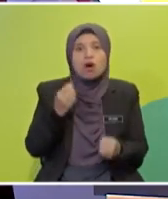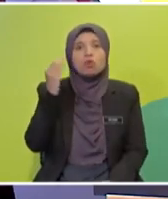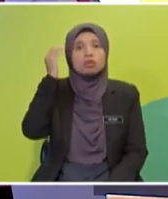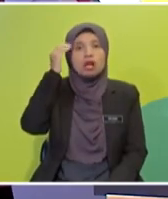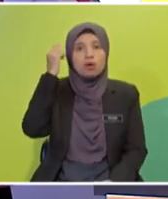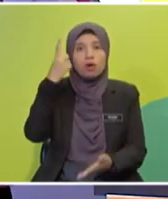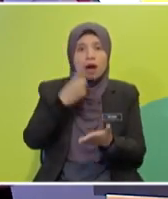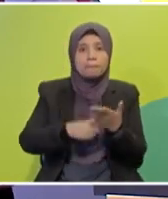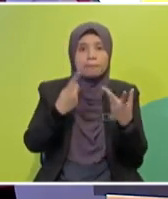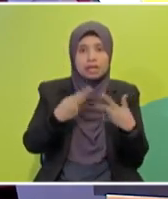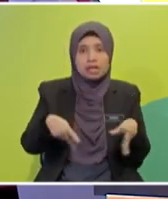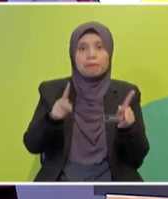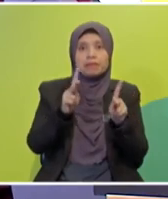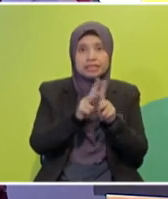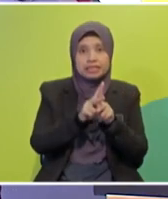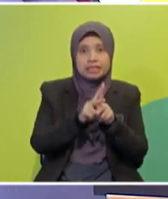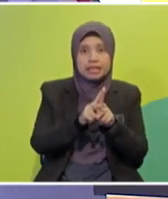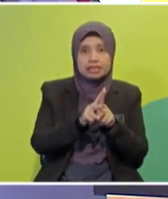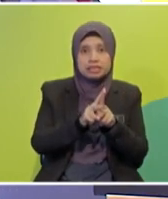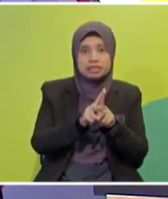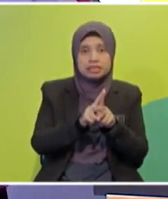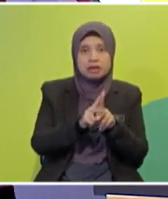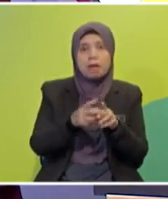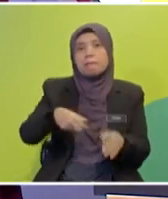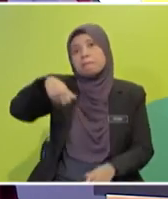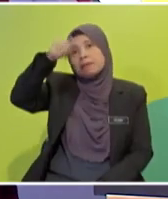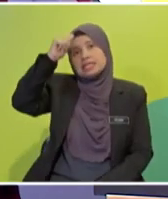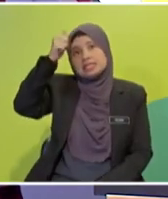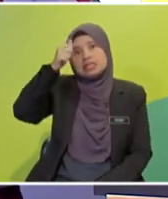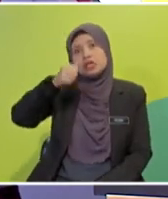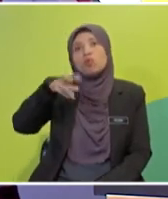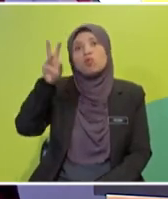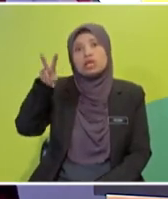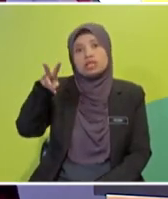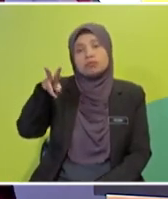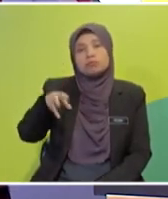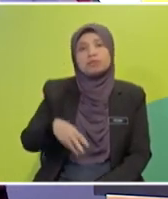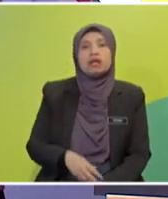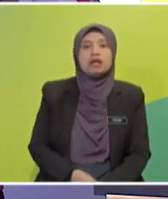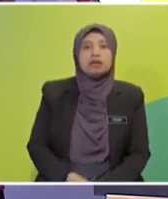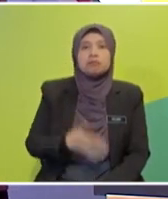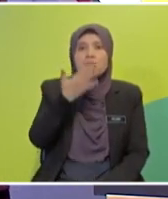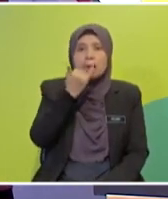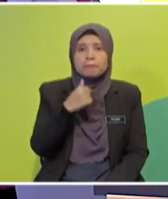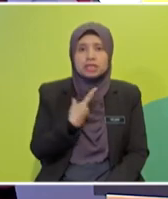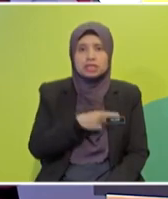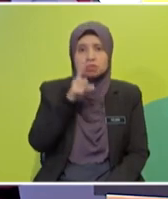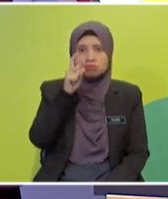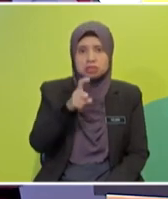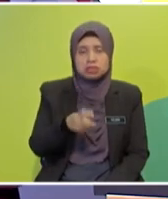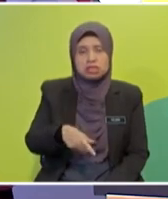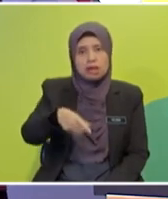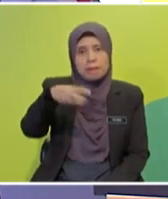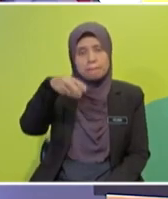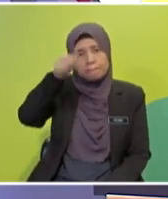apa kepentingan. Apa kepentingan mandi wajib ni, Aiman? Ya. Sebab apa kita nak mandi wajib kalau kita berhadas